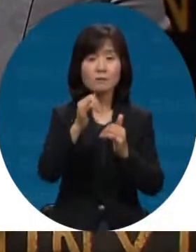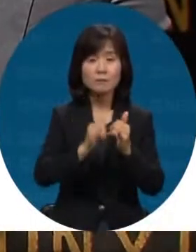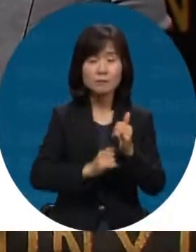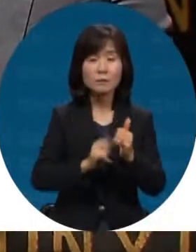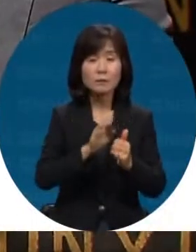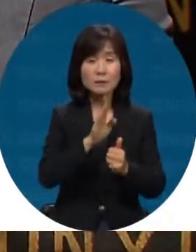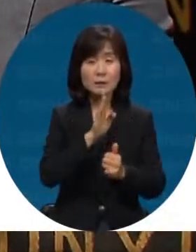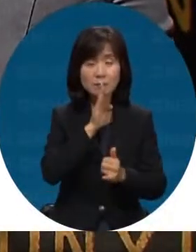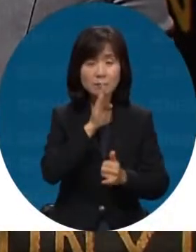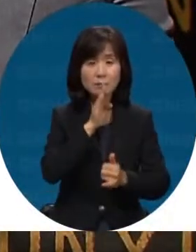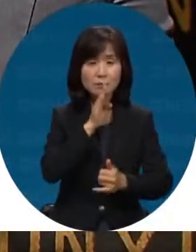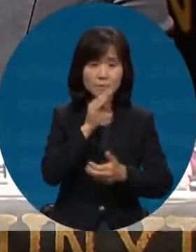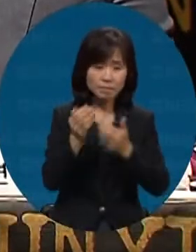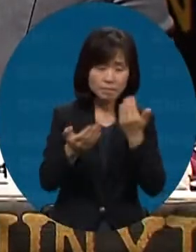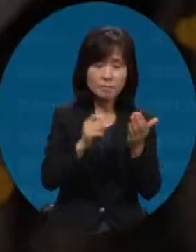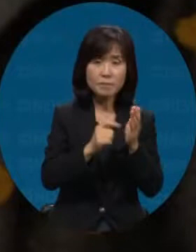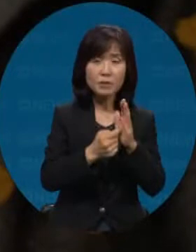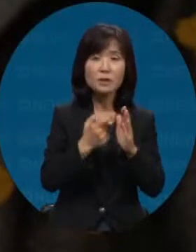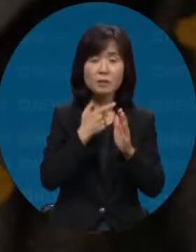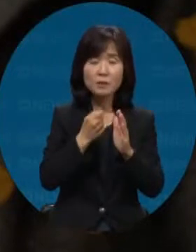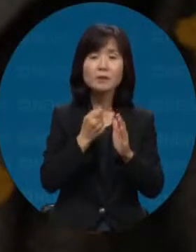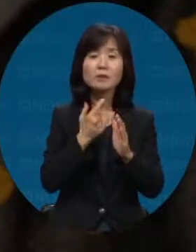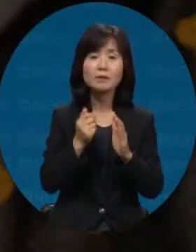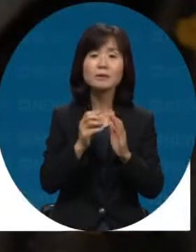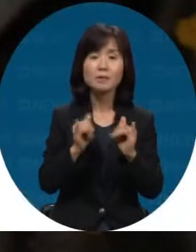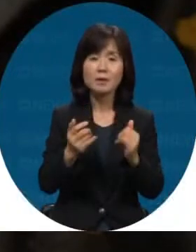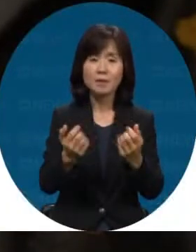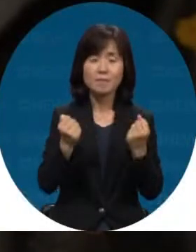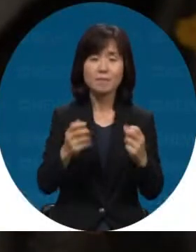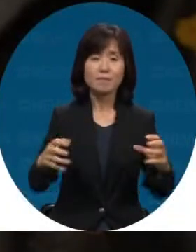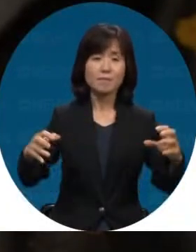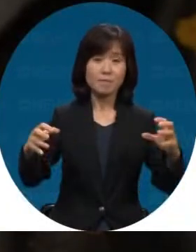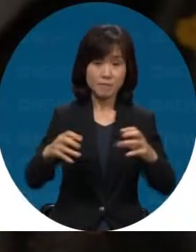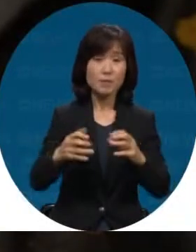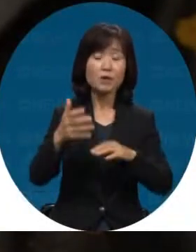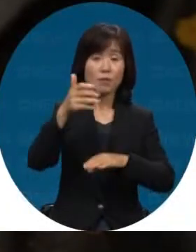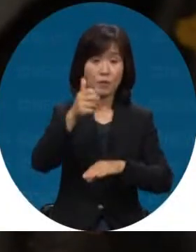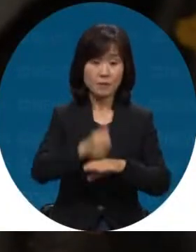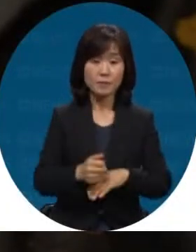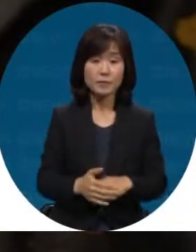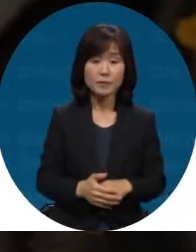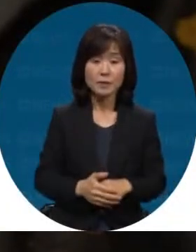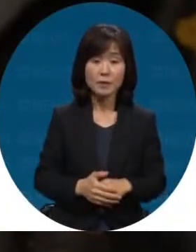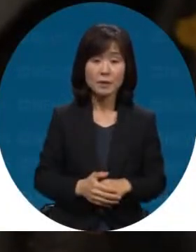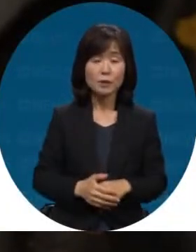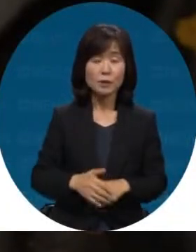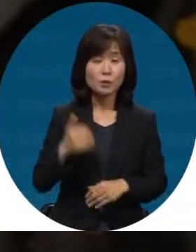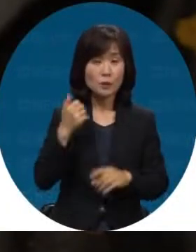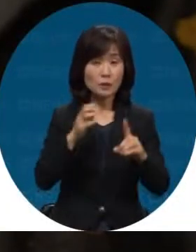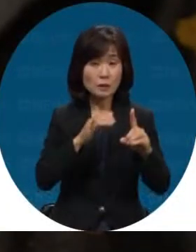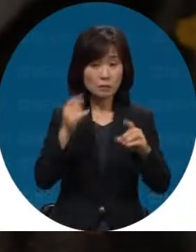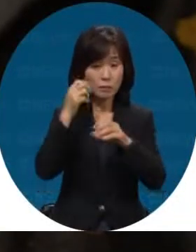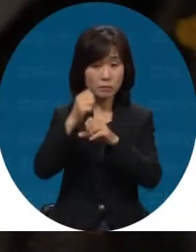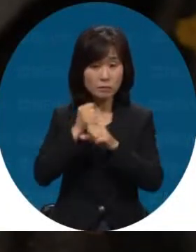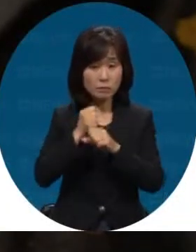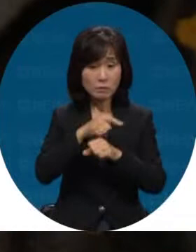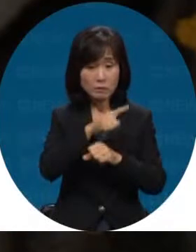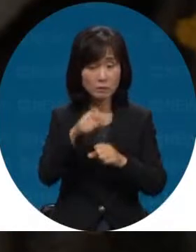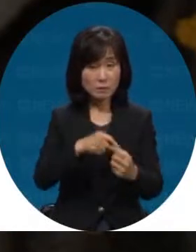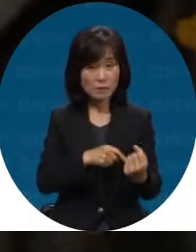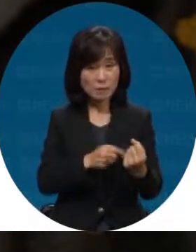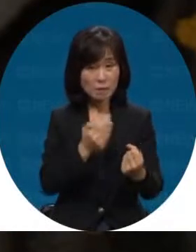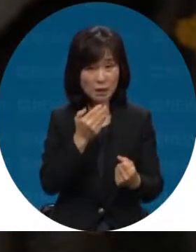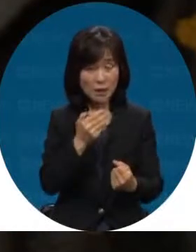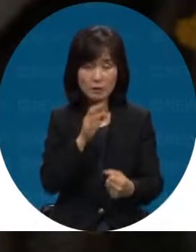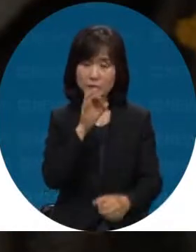함께 이룬 성과였습니다. 어느 한 연구자의 힘으로는, 아니 한 사람의 힘으로는 전체를 감당이 안 됩니다. 그러니까